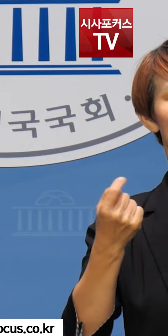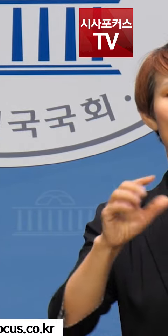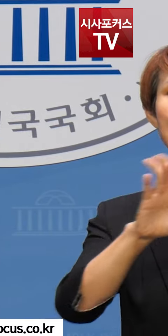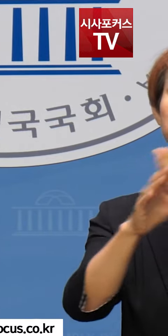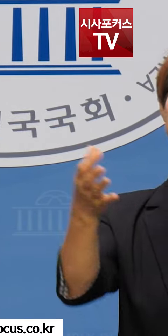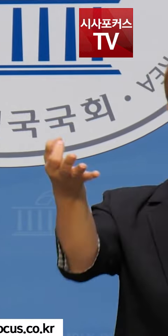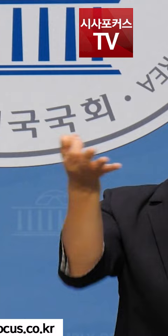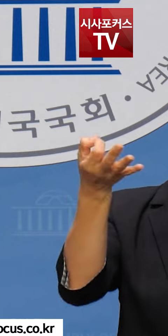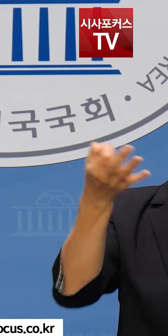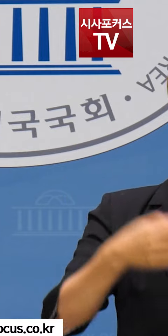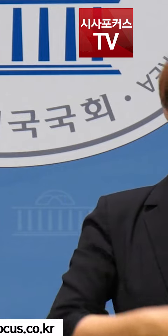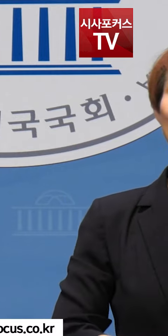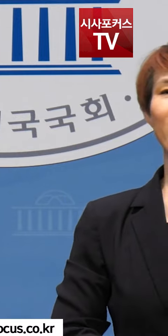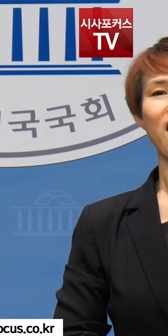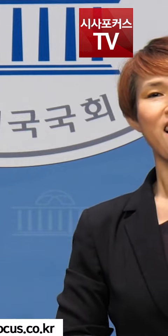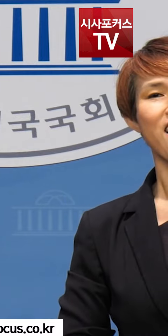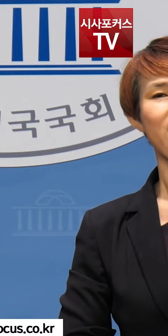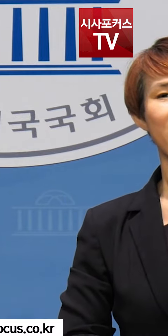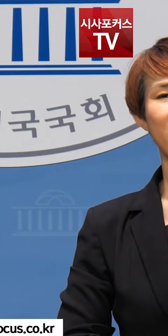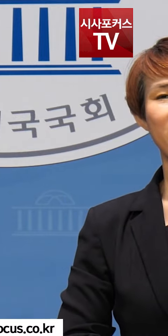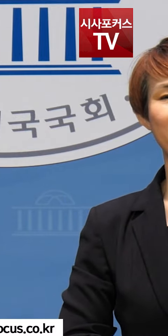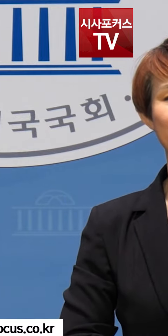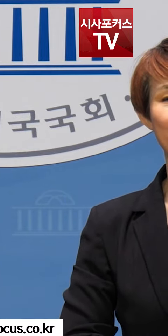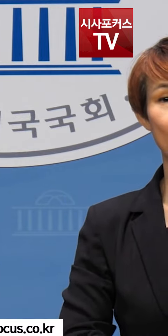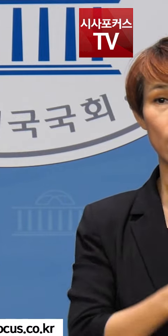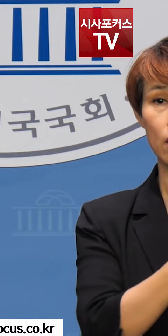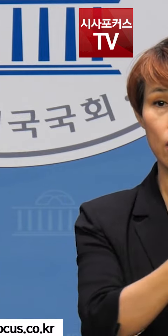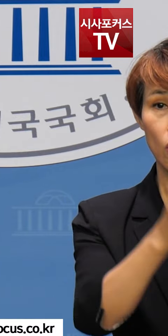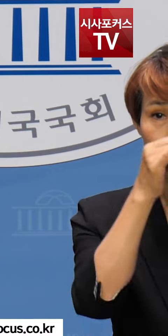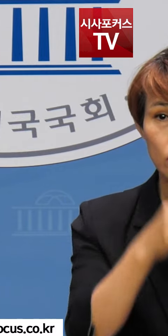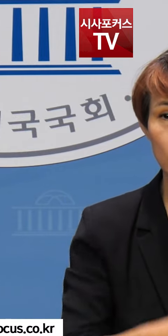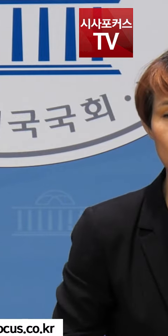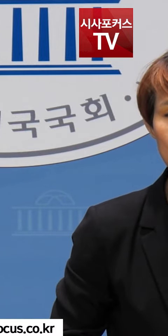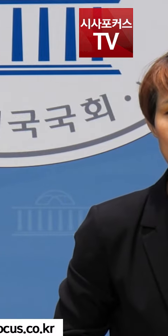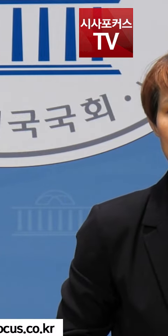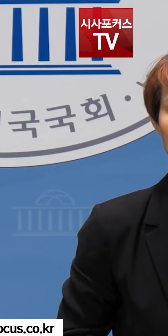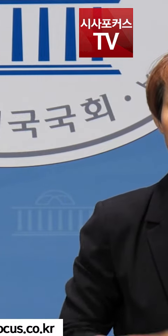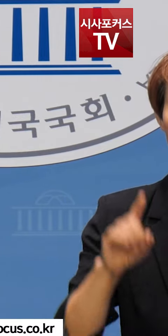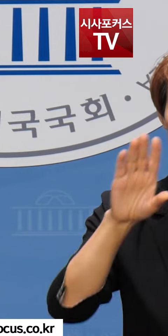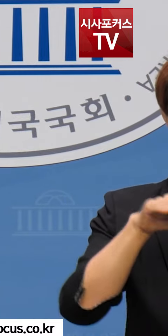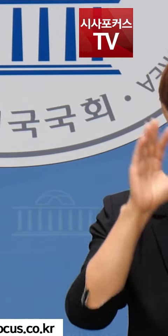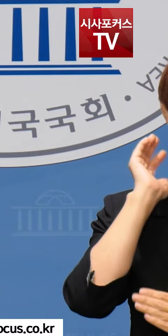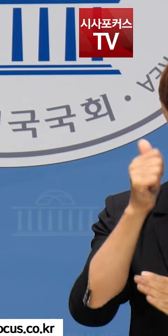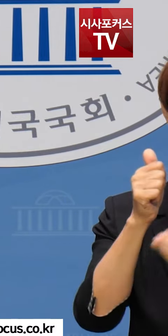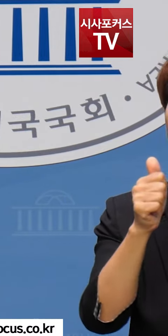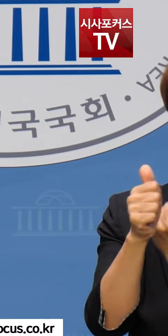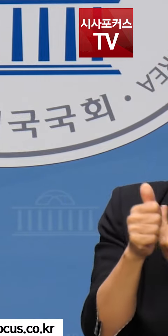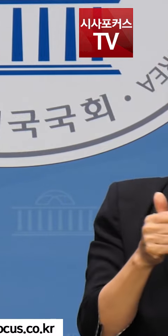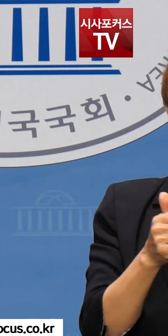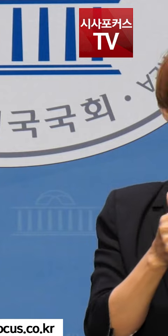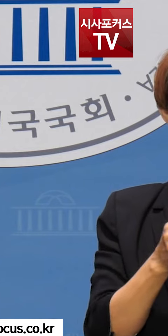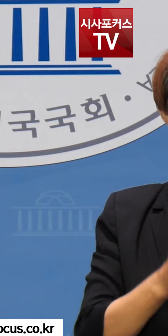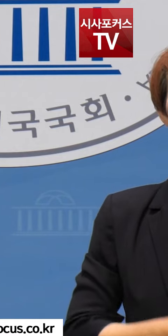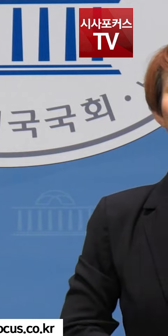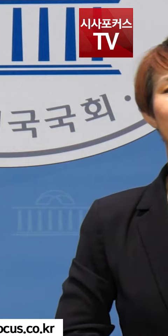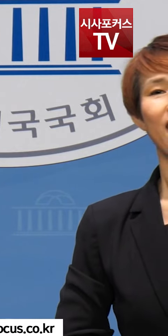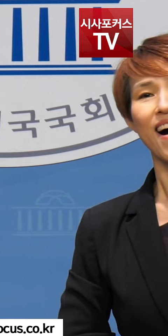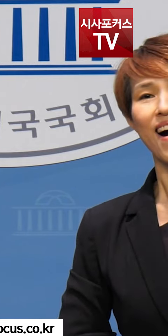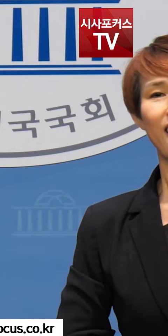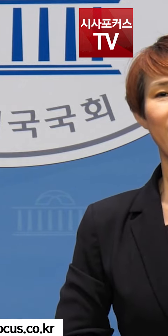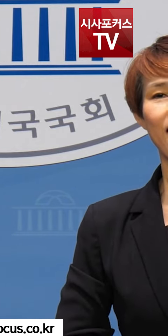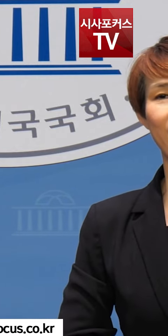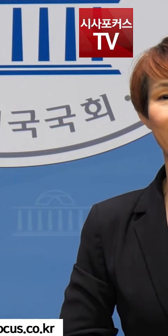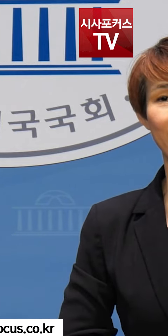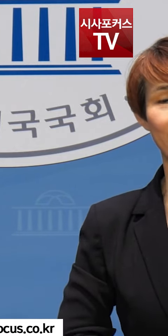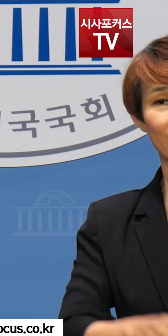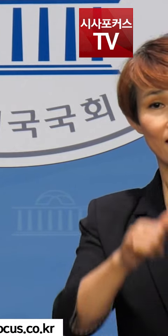앞에 나서 손을 흔드는 모습을 자주 연출했습니다. 때로는 대통령보다 앞에 서서 손을 흔들며 존재감을 뽐낸